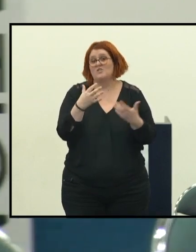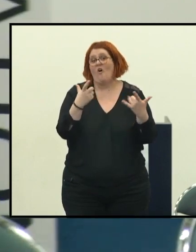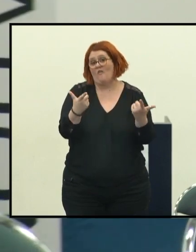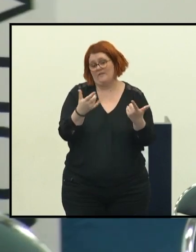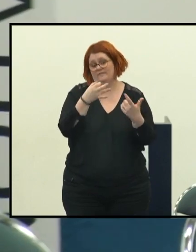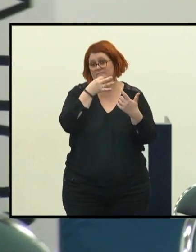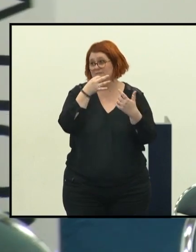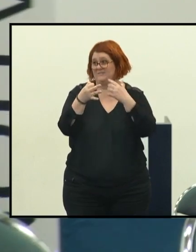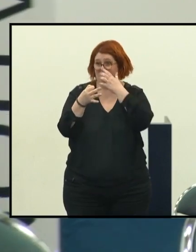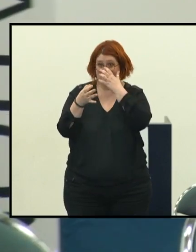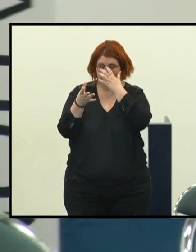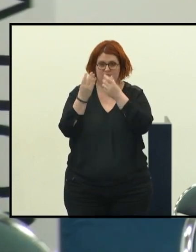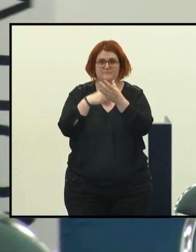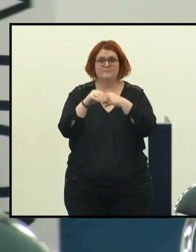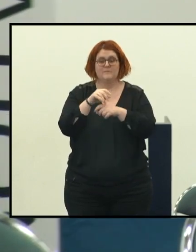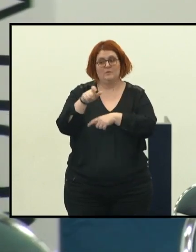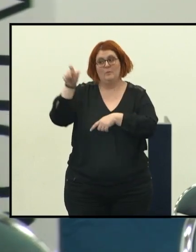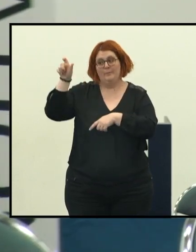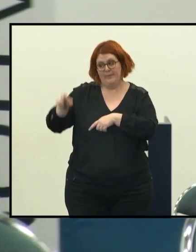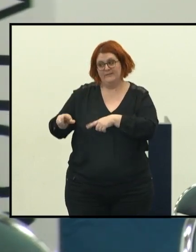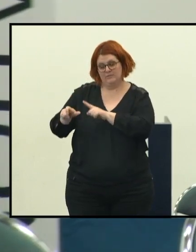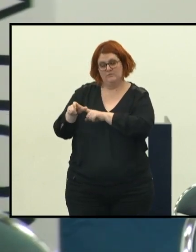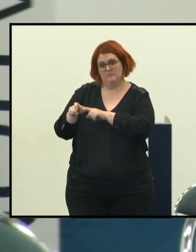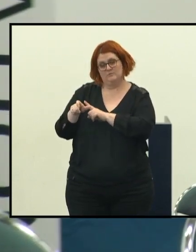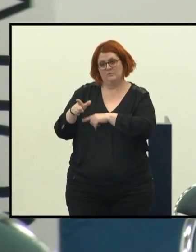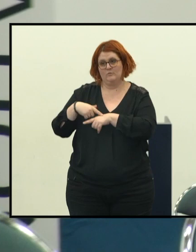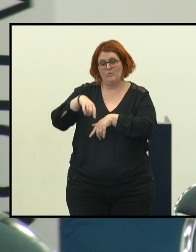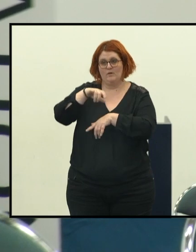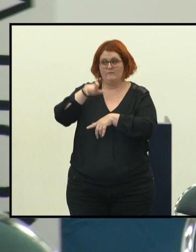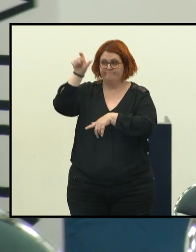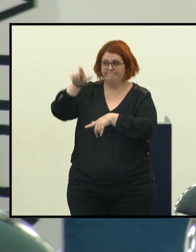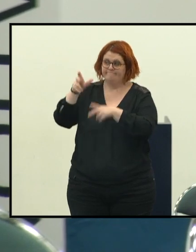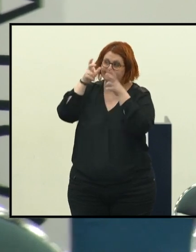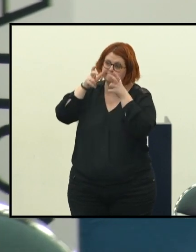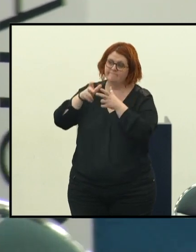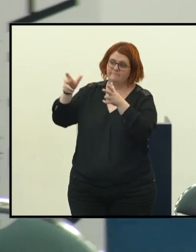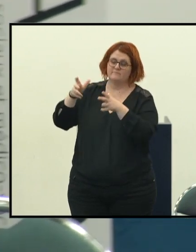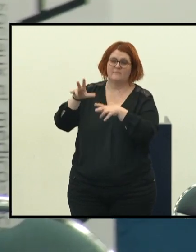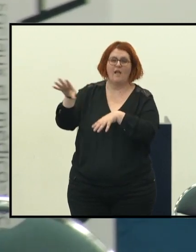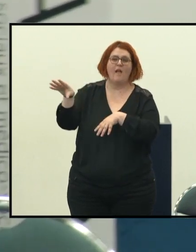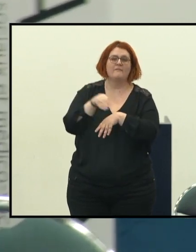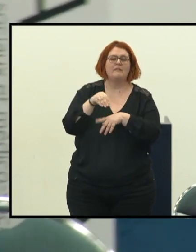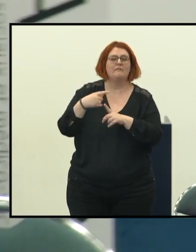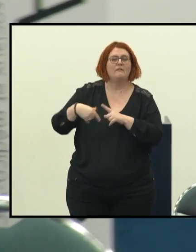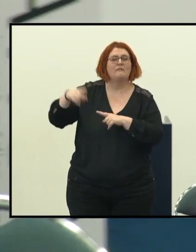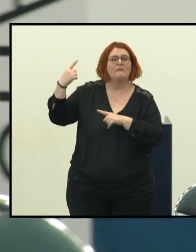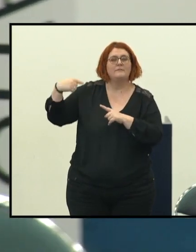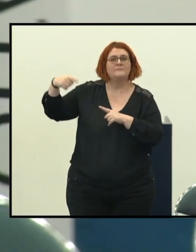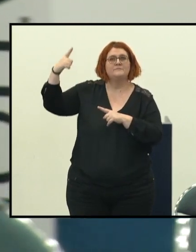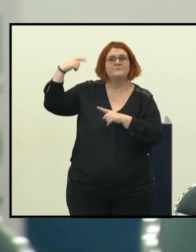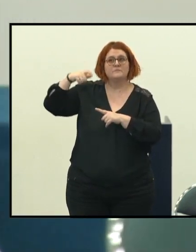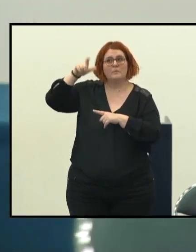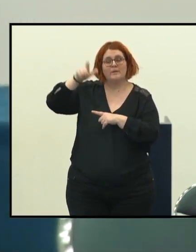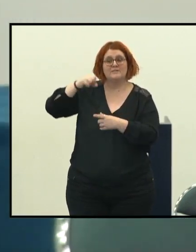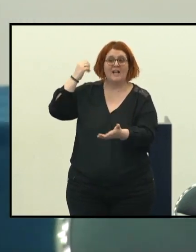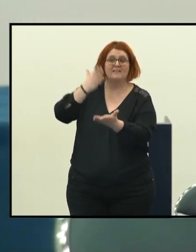citer le propos d'une personne que j'admire beaucoup, que nous avions invité à intervenir au